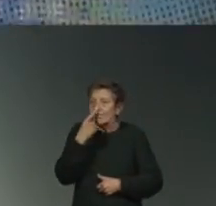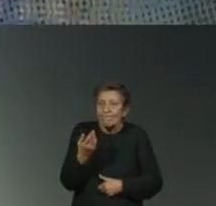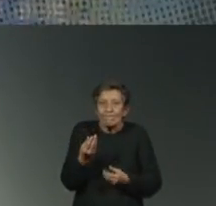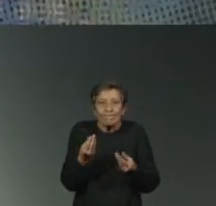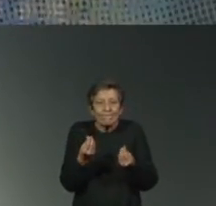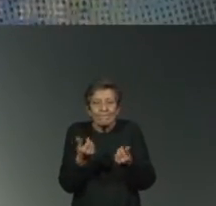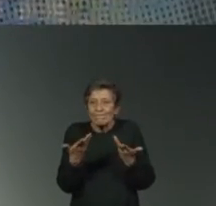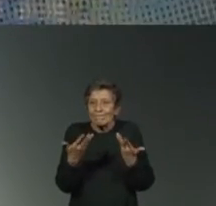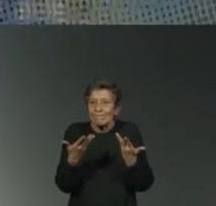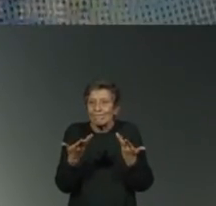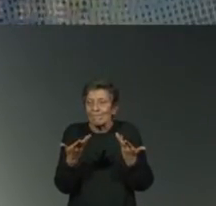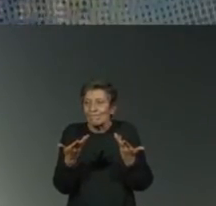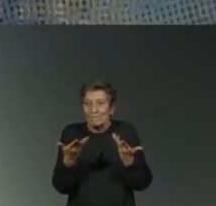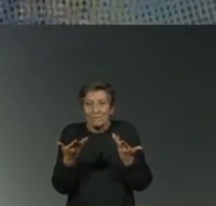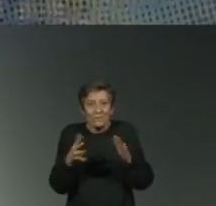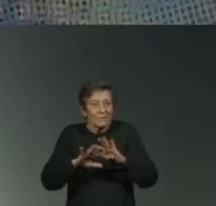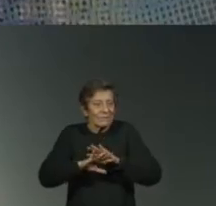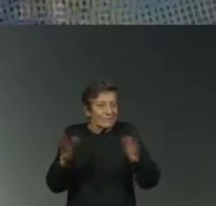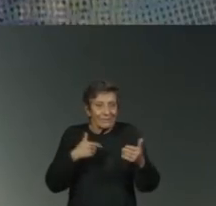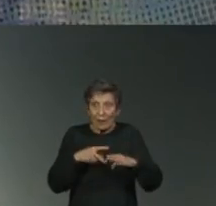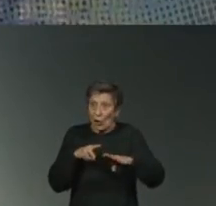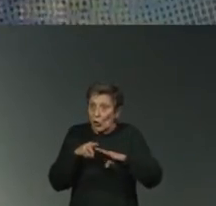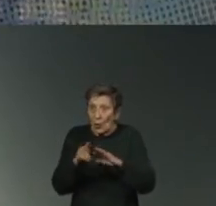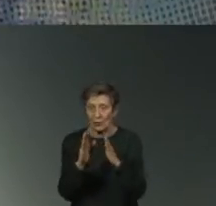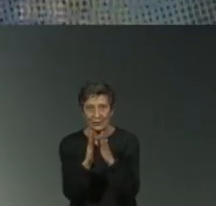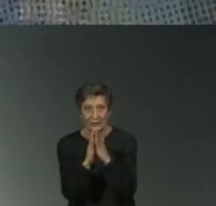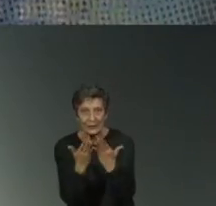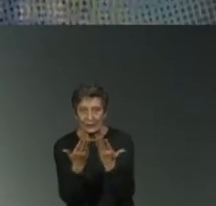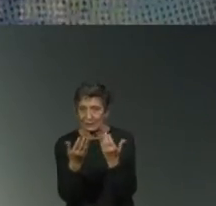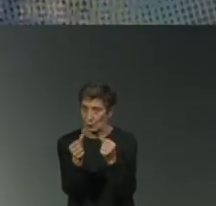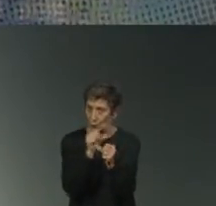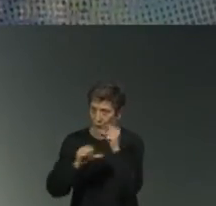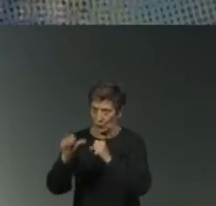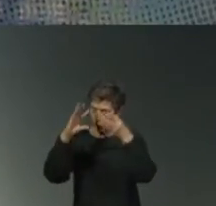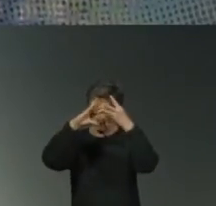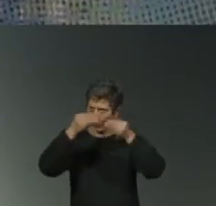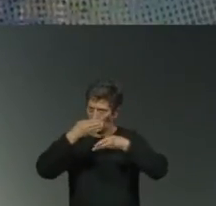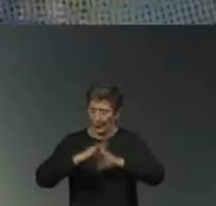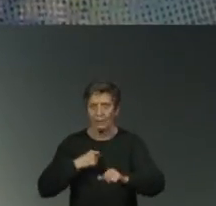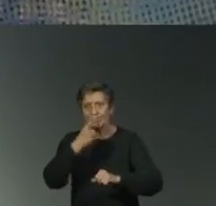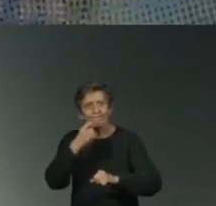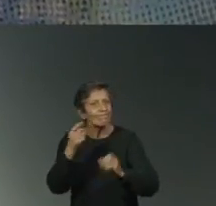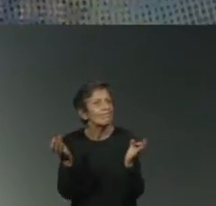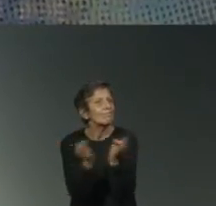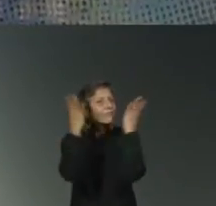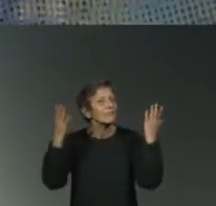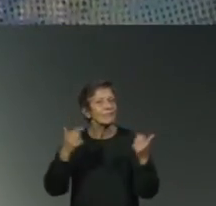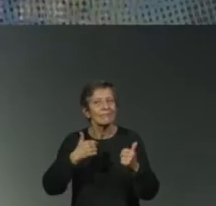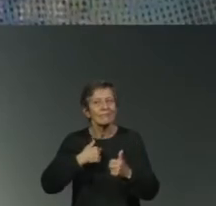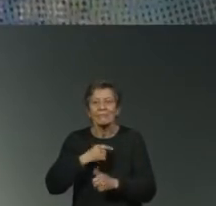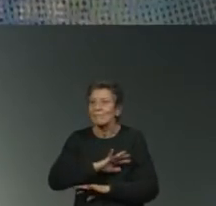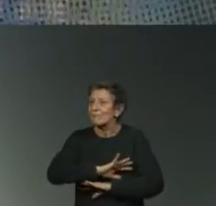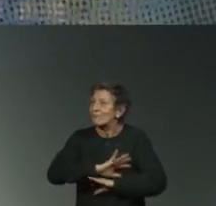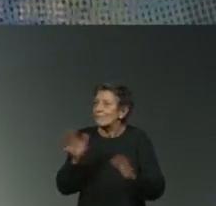à cette chose-là qui est de commencer un livre uniquement lorsque j'ai une forme. Je m'étais dit que l'âge arrivant